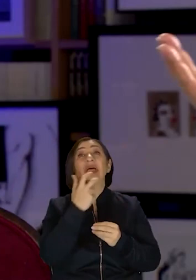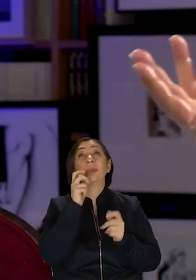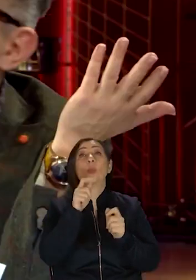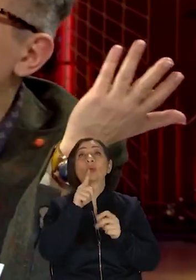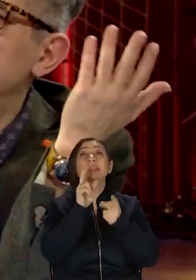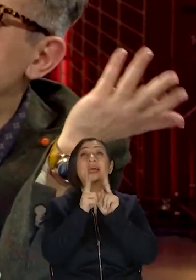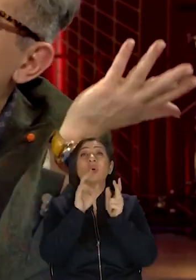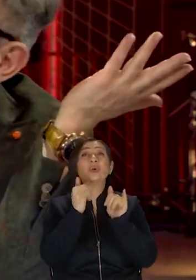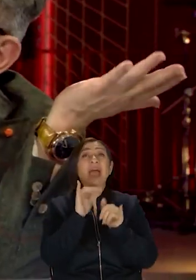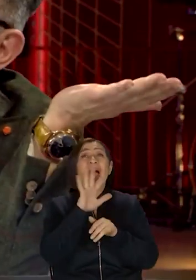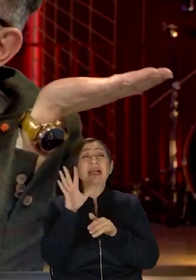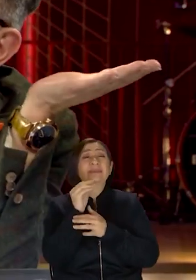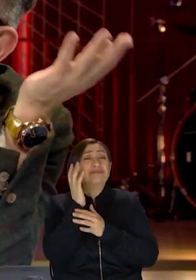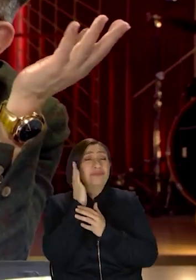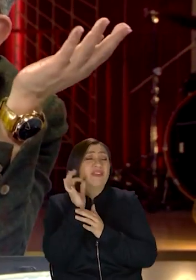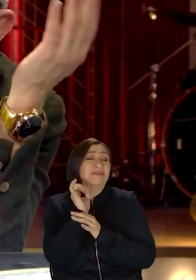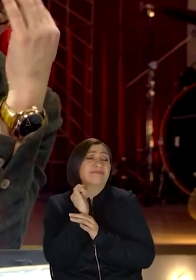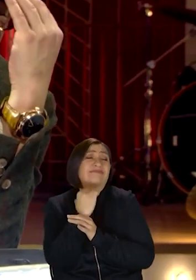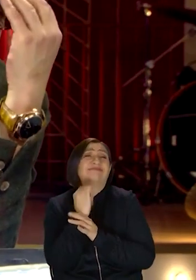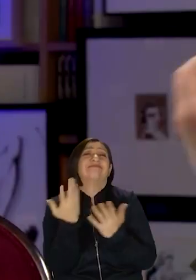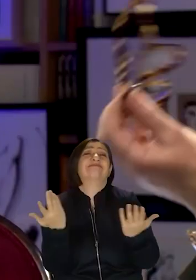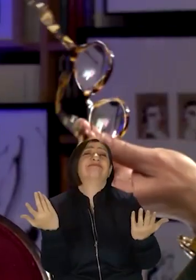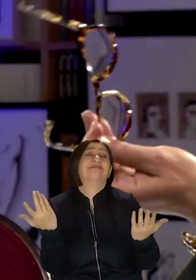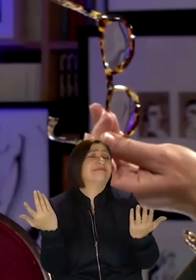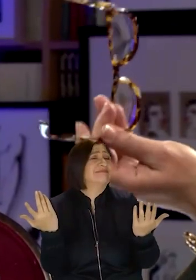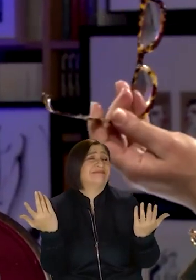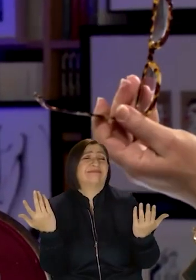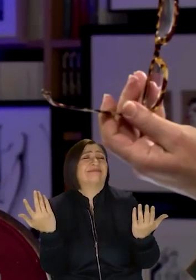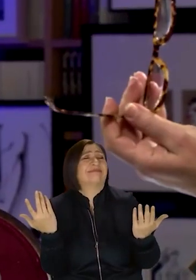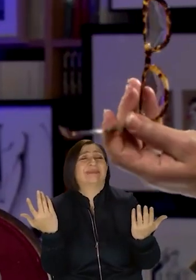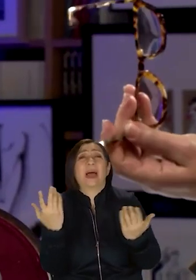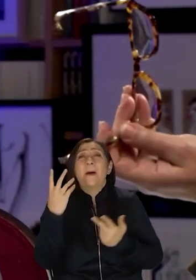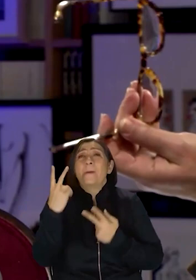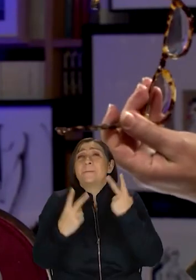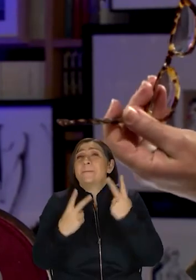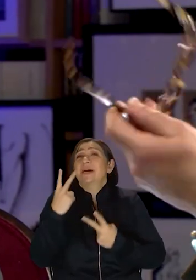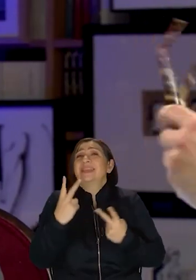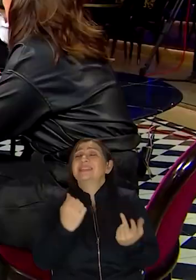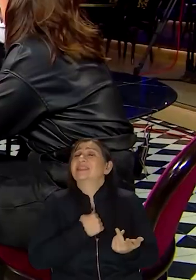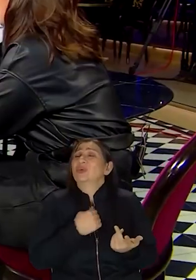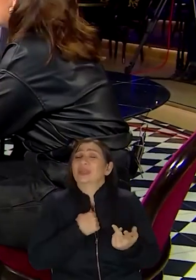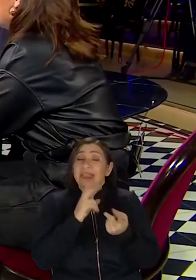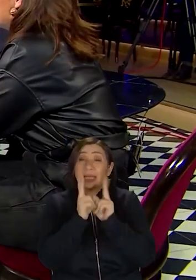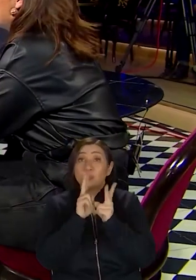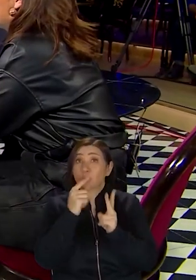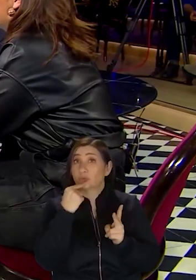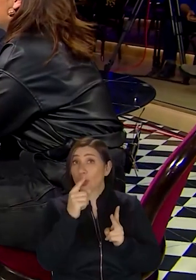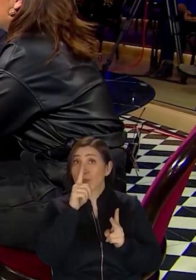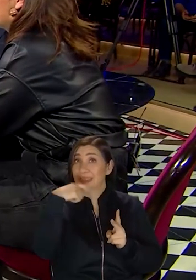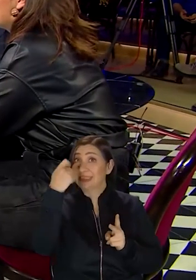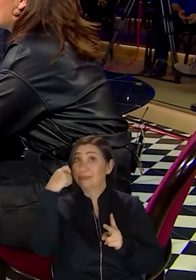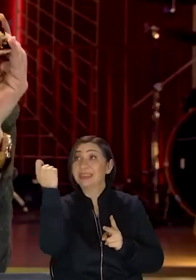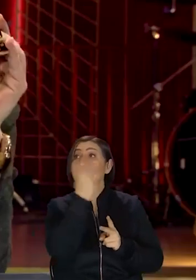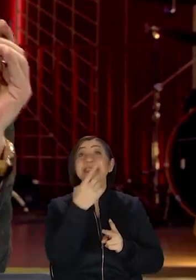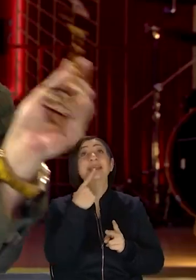bu oyuncular her konuda mı kabiliyetli olmuyor? Değil işte ya. Yani keşke, keşke. Değil işte dedi. Yani tiyatrocular, bak sinema